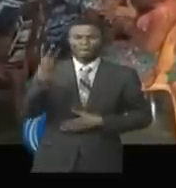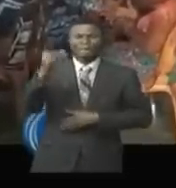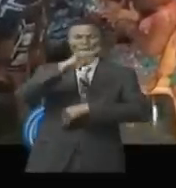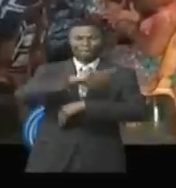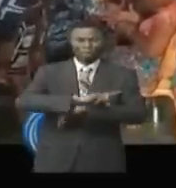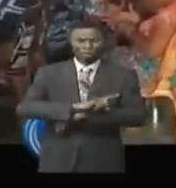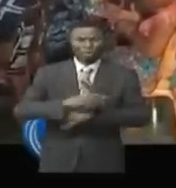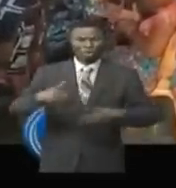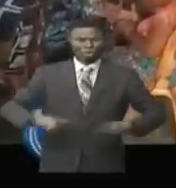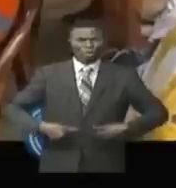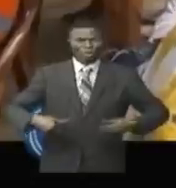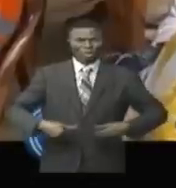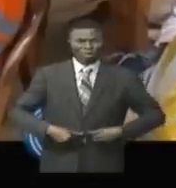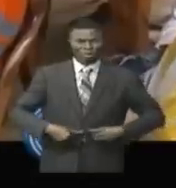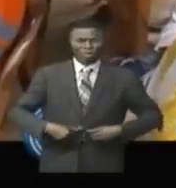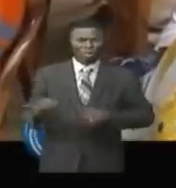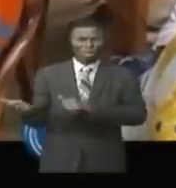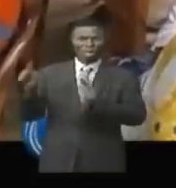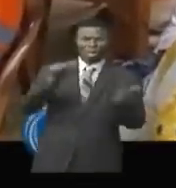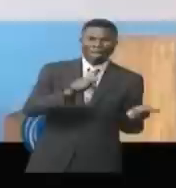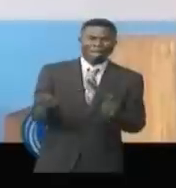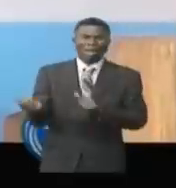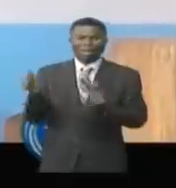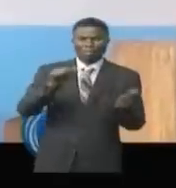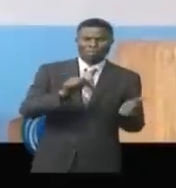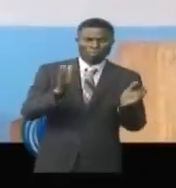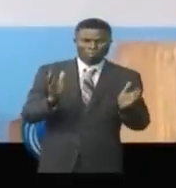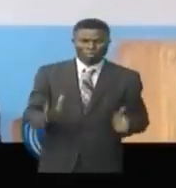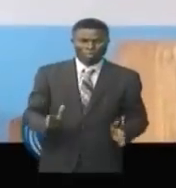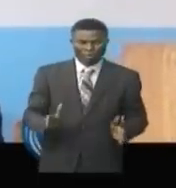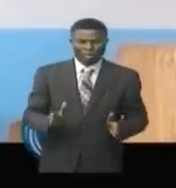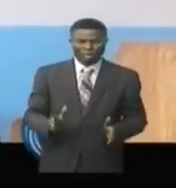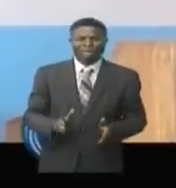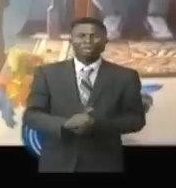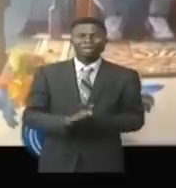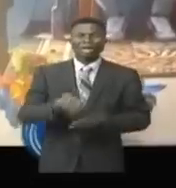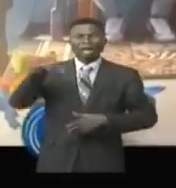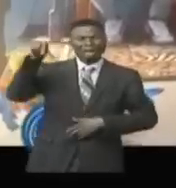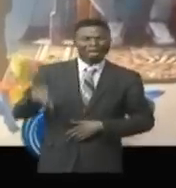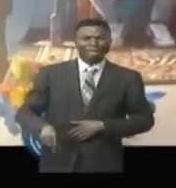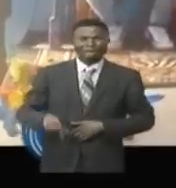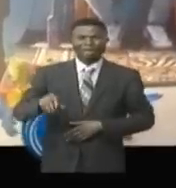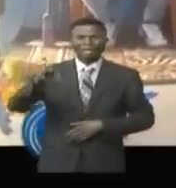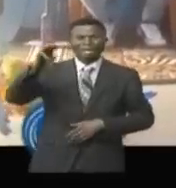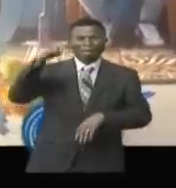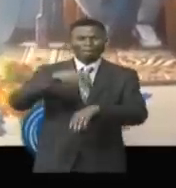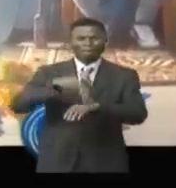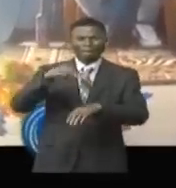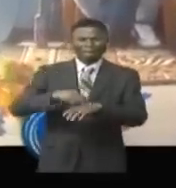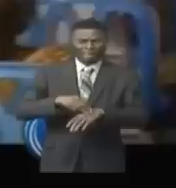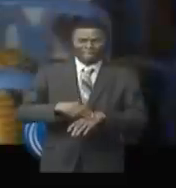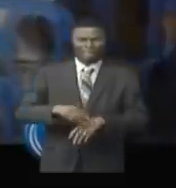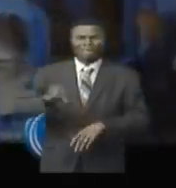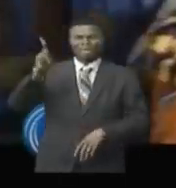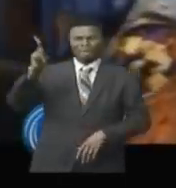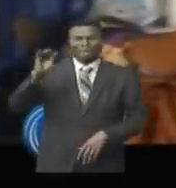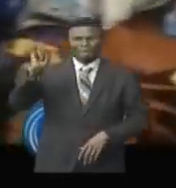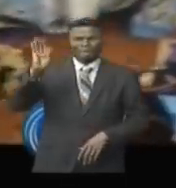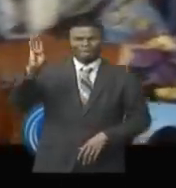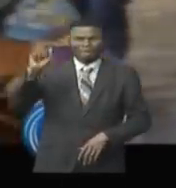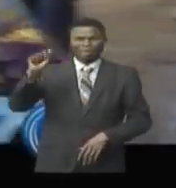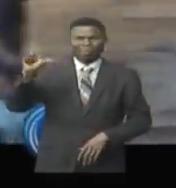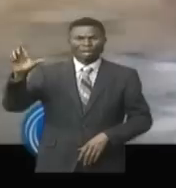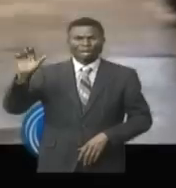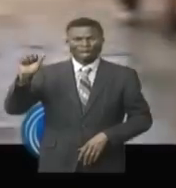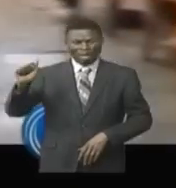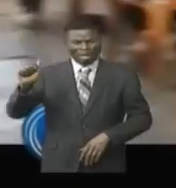la jeunesse baptiste de CBFC Matadi Kibala a été encore le dimanche 26 juin appelée à renforcer sa foi